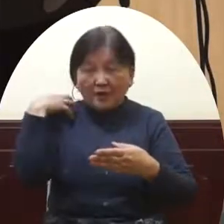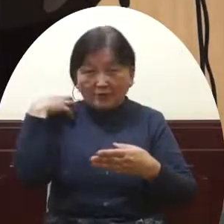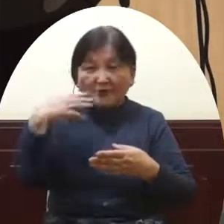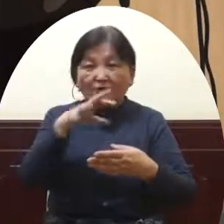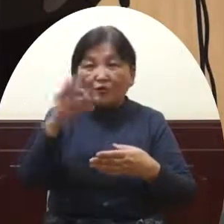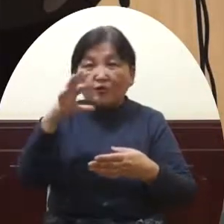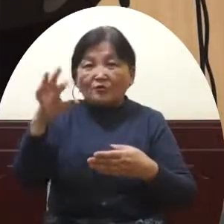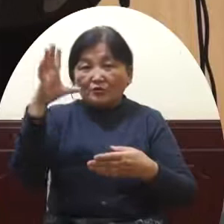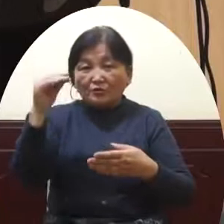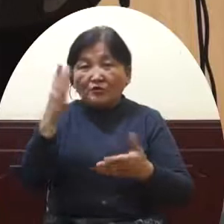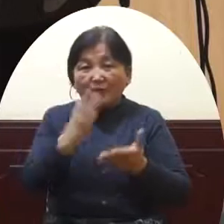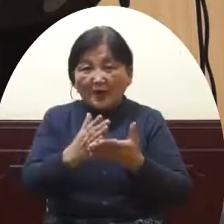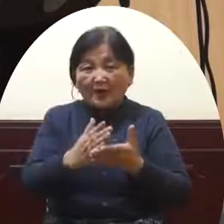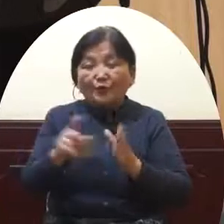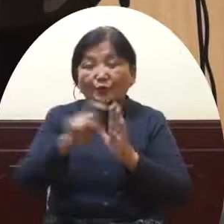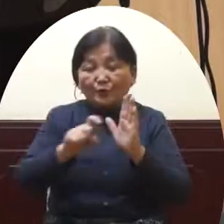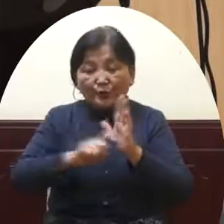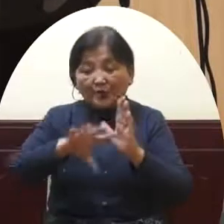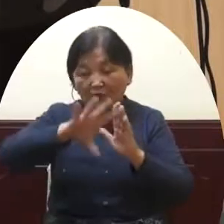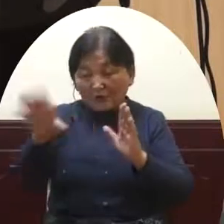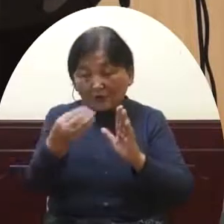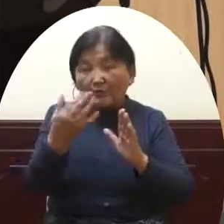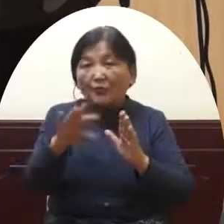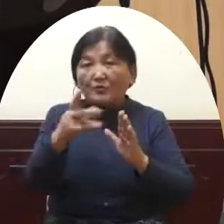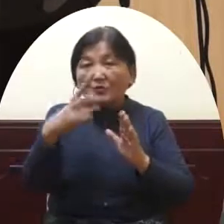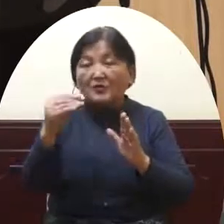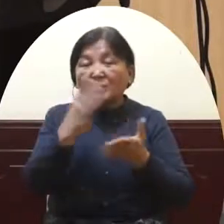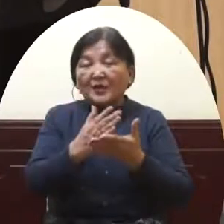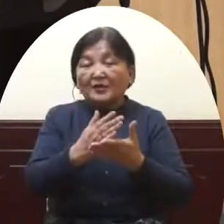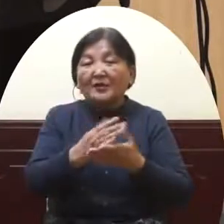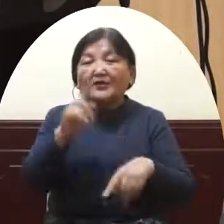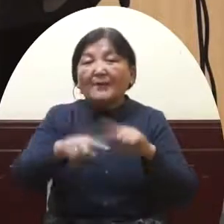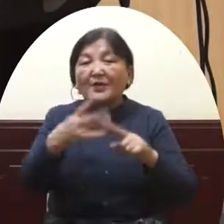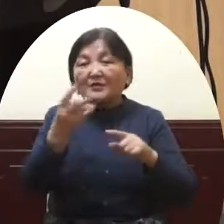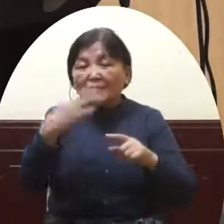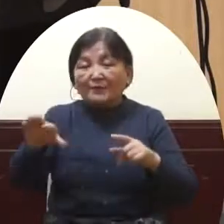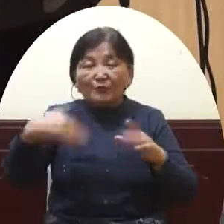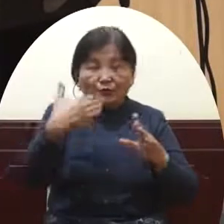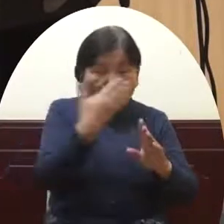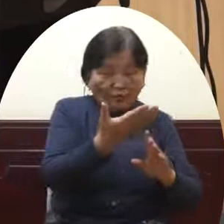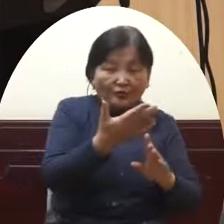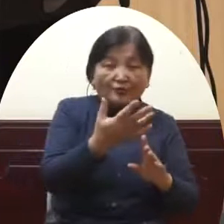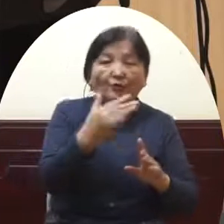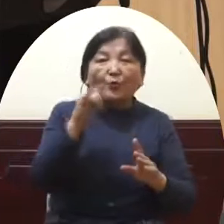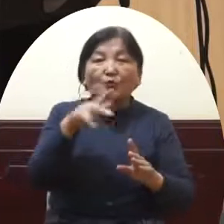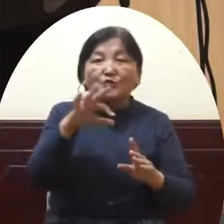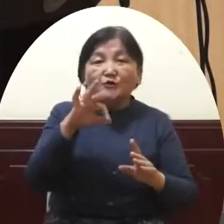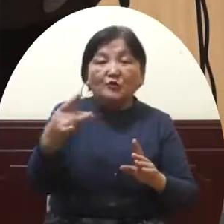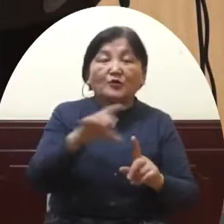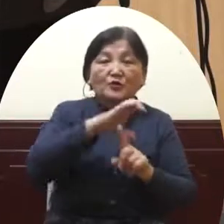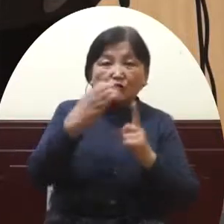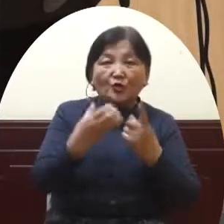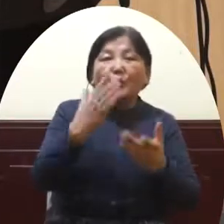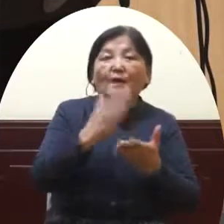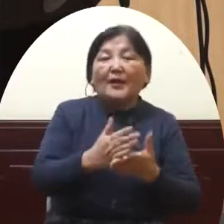гэдэг нь хөтөлбөрийг нь дүгнэж, аль намд дараа нь өргөжүүлж өхүү гэдэг энэ бол асар том улс төрийн соёл байгаа байхгүй юу? Энэ